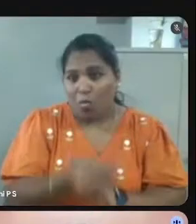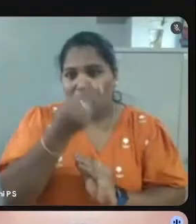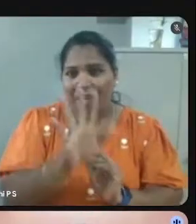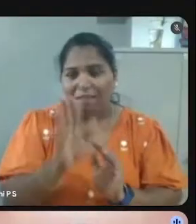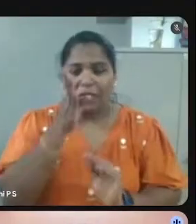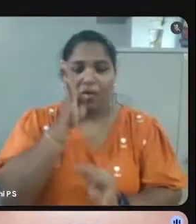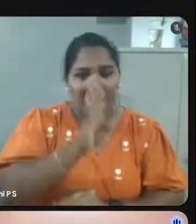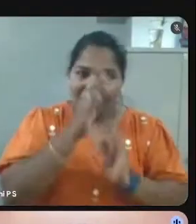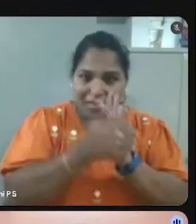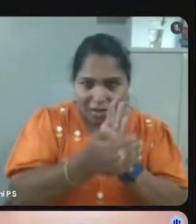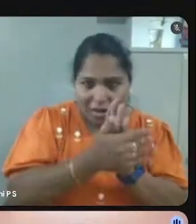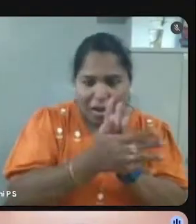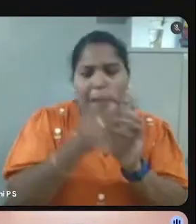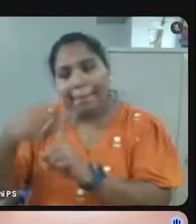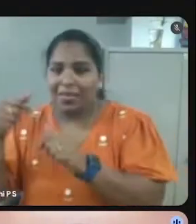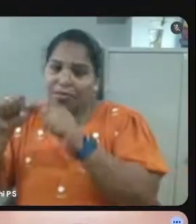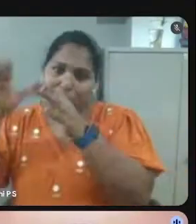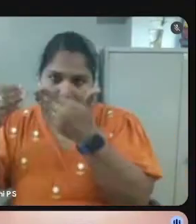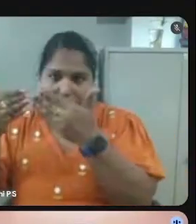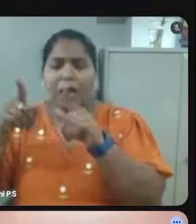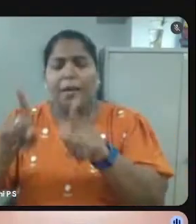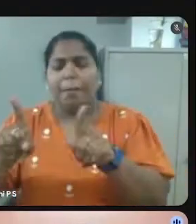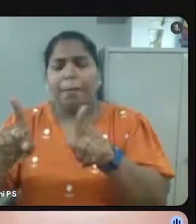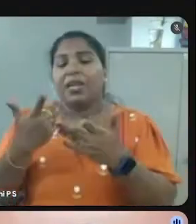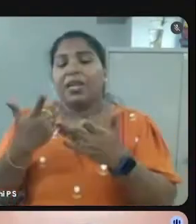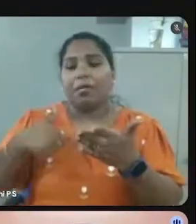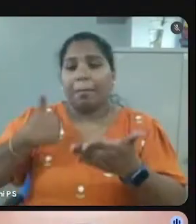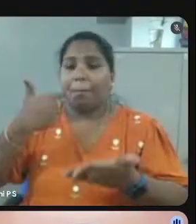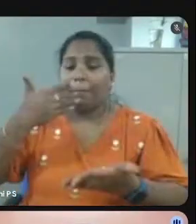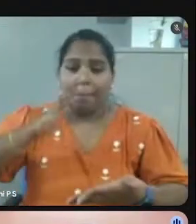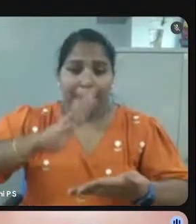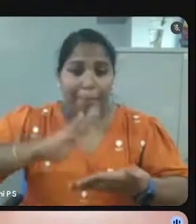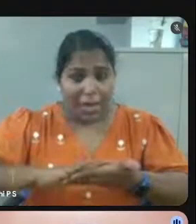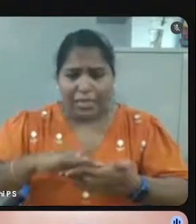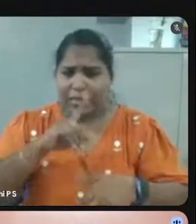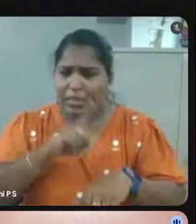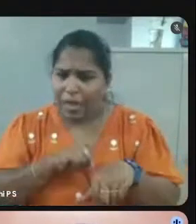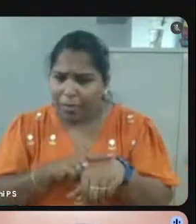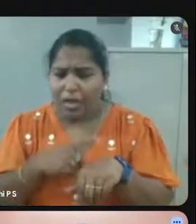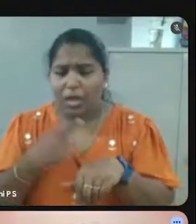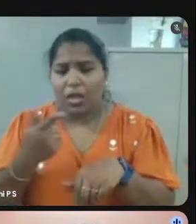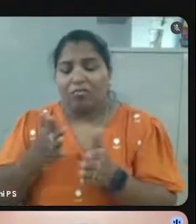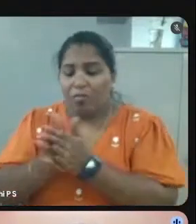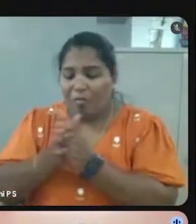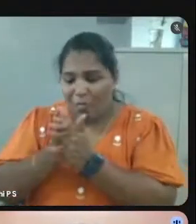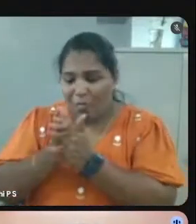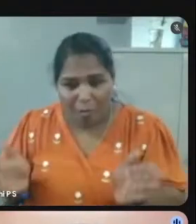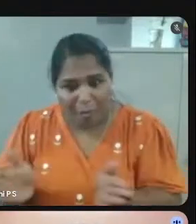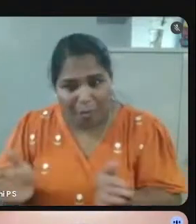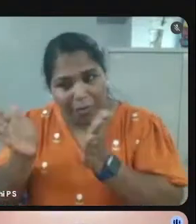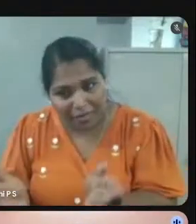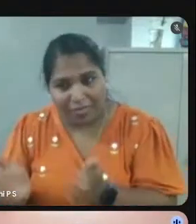നമുക്ക് ലൈഫ് പാർട്ട്ണറോട് നമുക്ക് കുറച്ച് അങ്ങനെ മോഹ മോഡലിന് പറഞ്ഞ പോലെ അവർക്കൊരു മോട്ടിവേഷനും ലൈഫ്